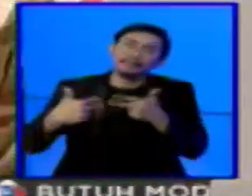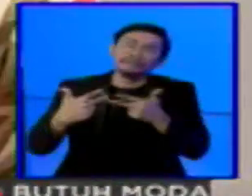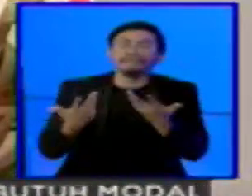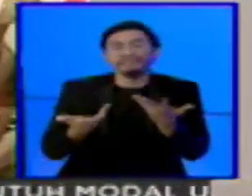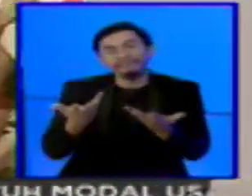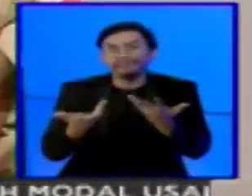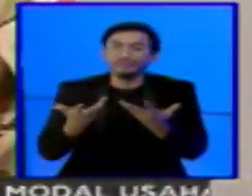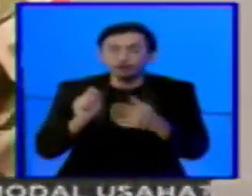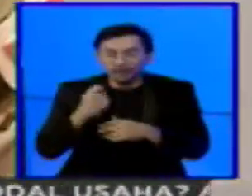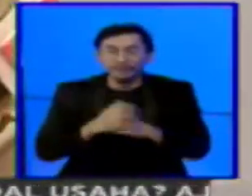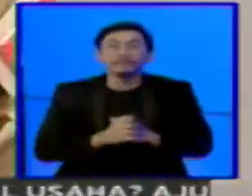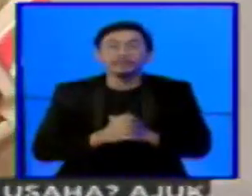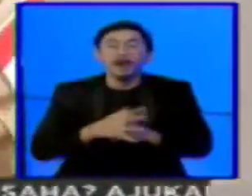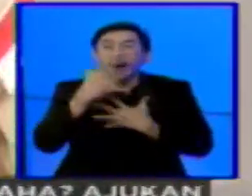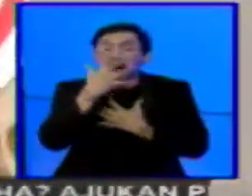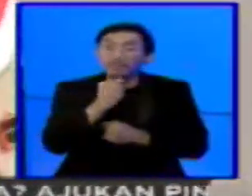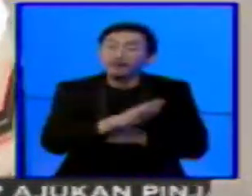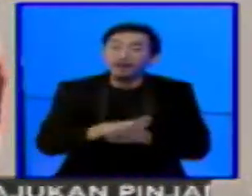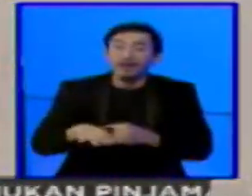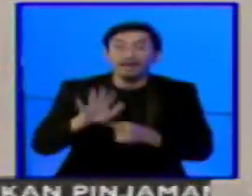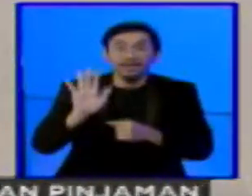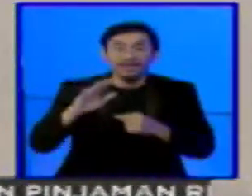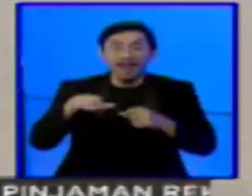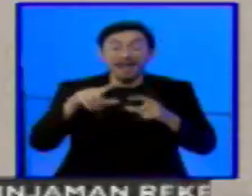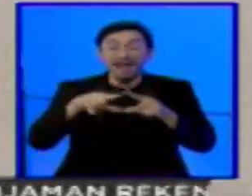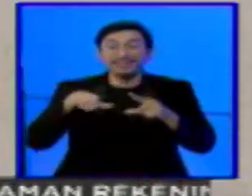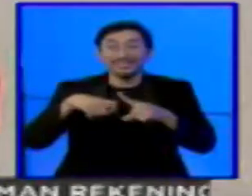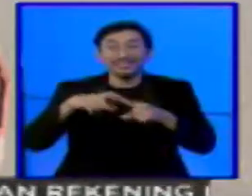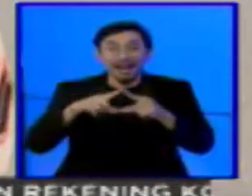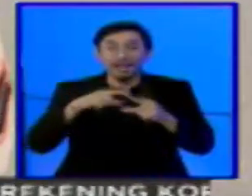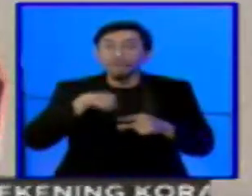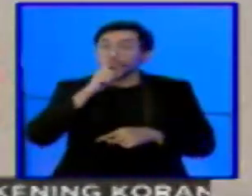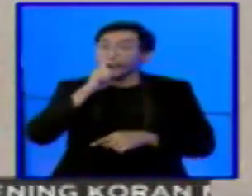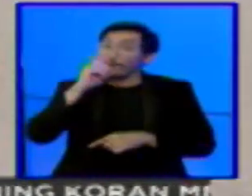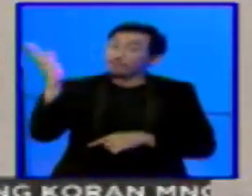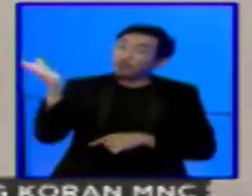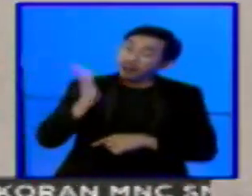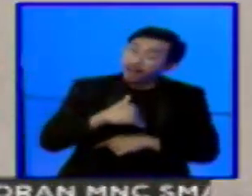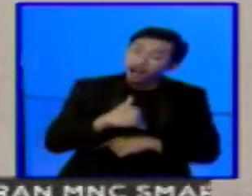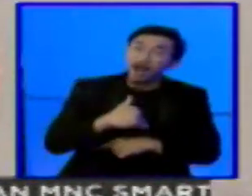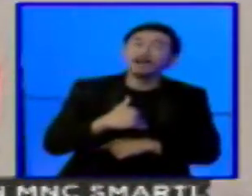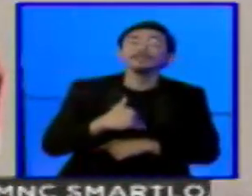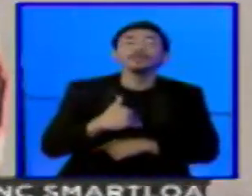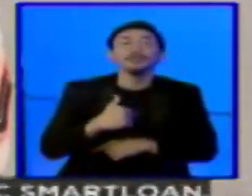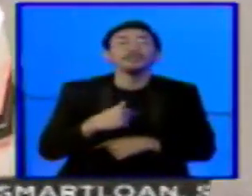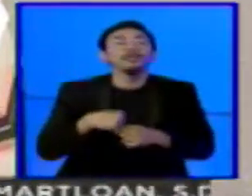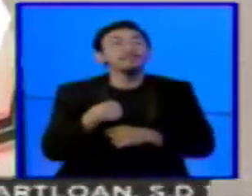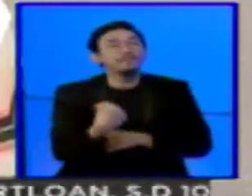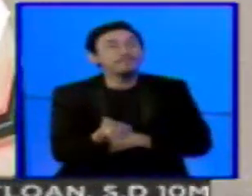nanti pulang Papa akan bawa ya mainan lah biar